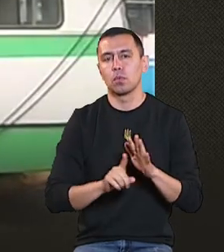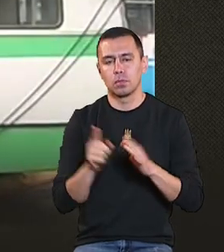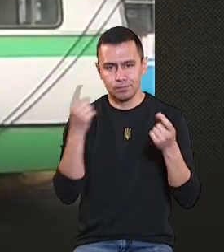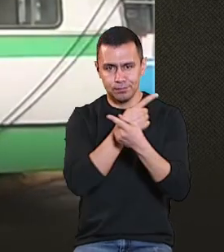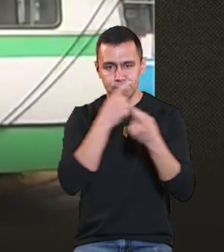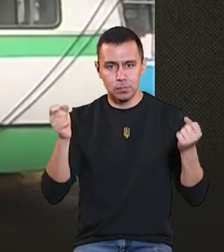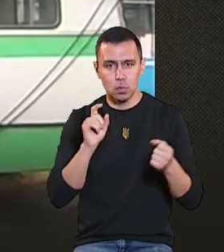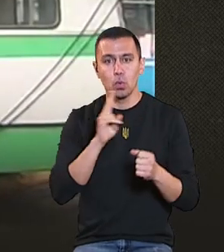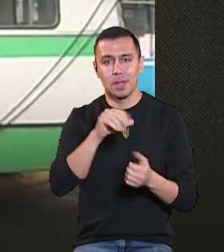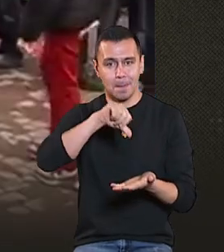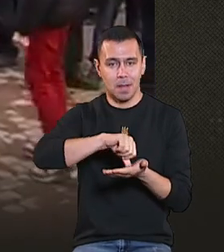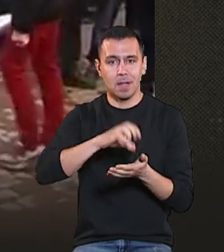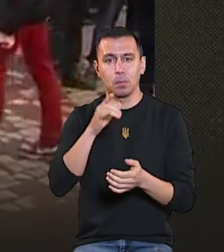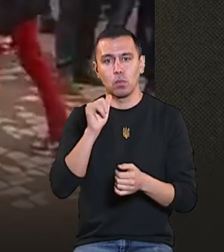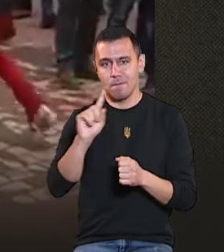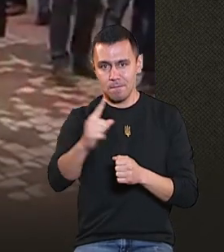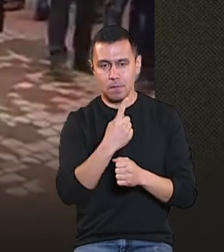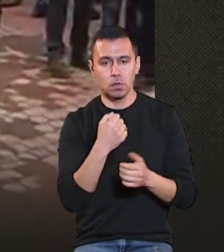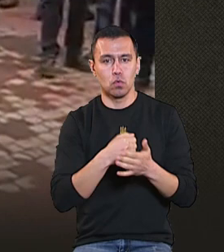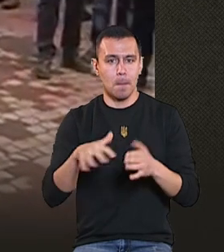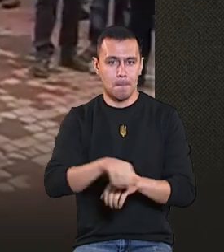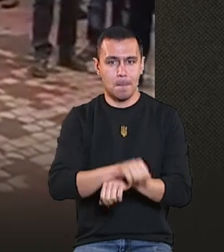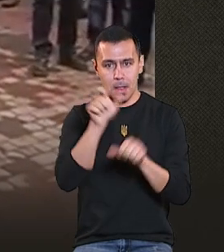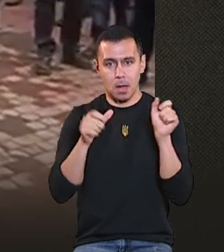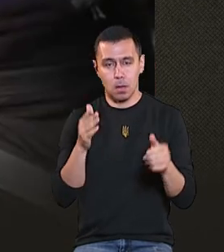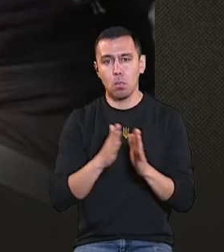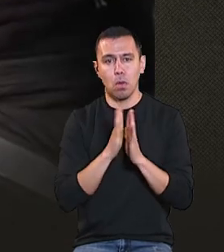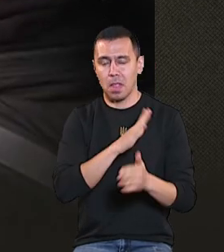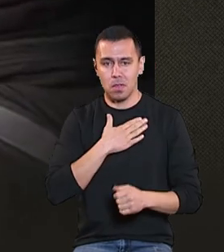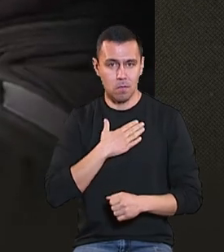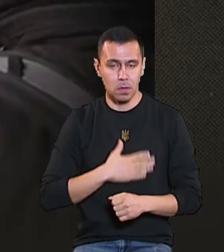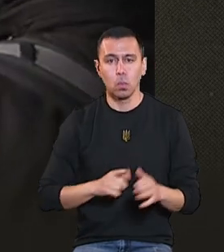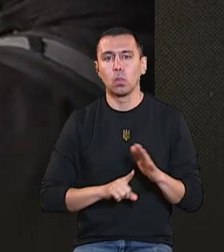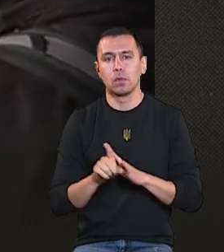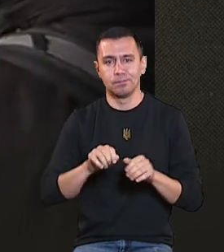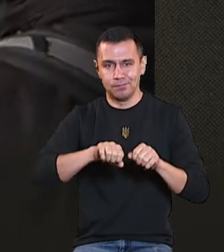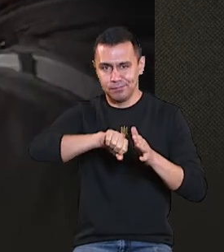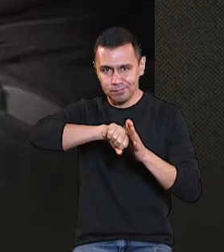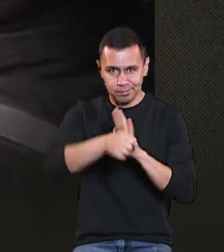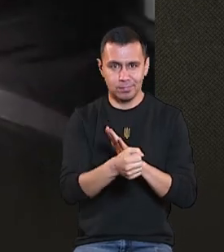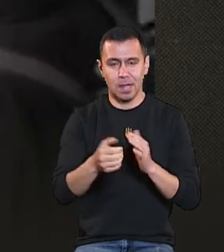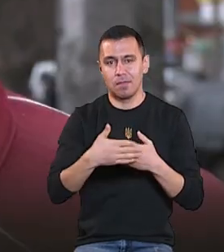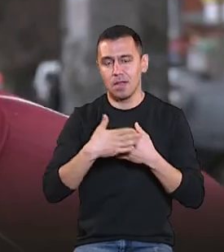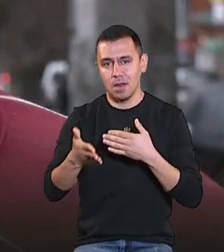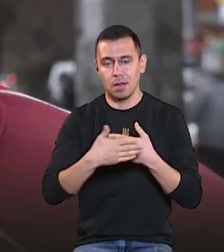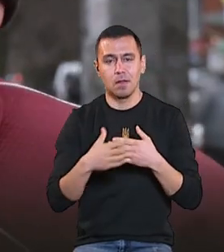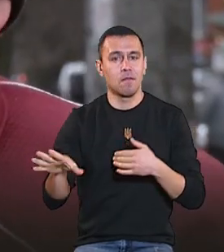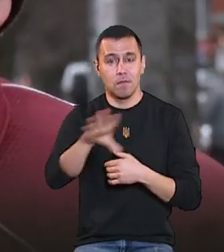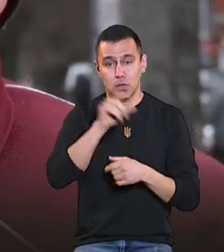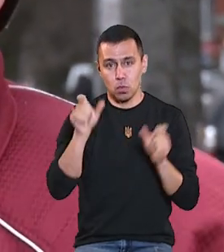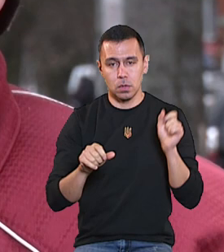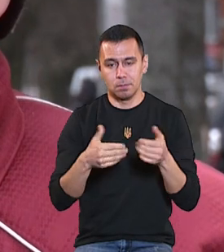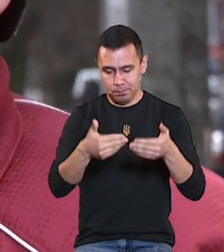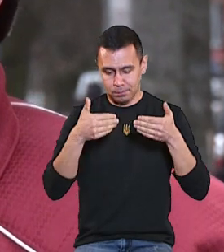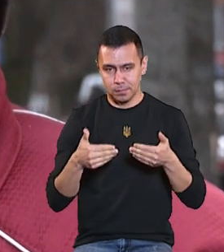щоб хтось із представників СБУ вийшов до мітингарів. Їхні прохання не задовольнили. Почали виламувати двері. Усі люди, каже Олександр Полудніцин,